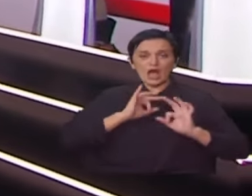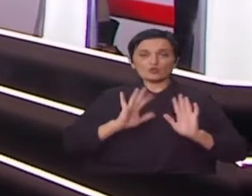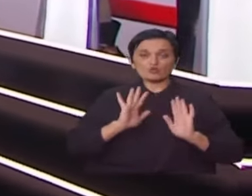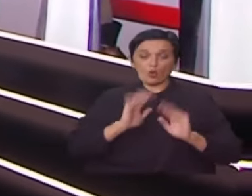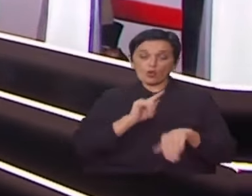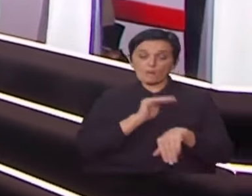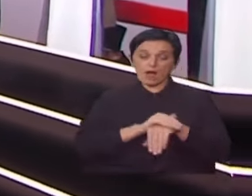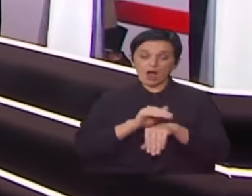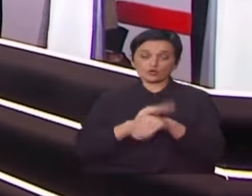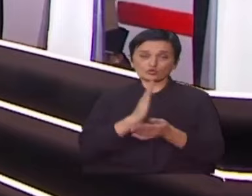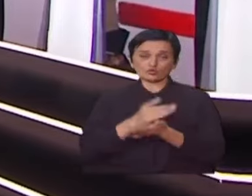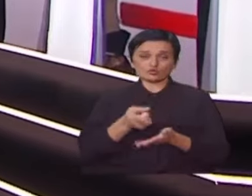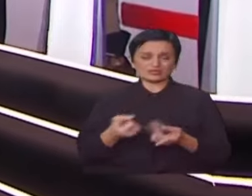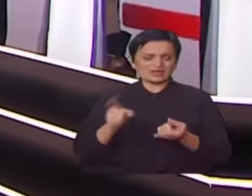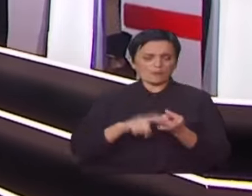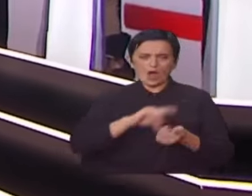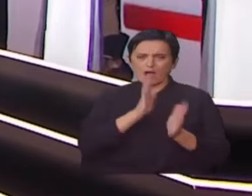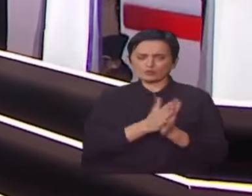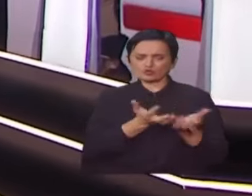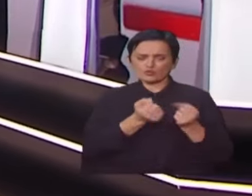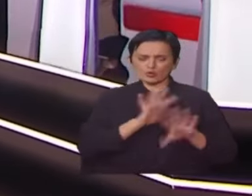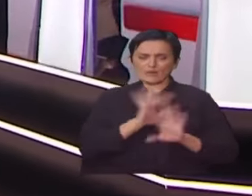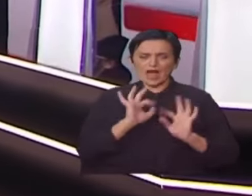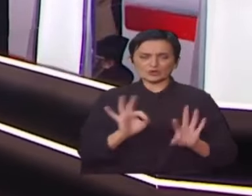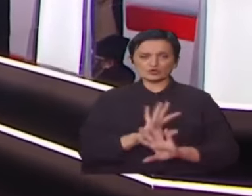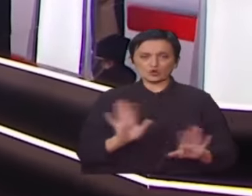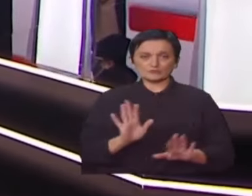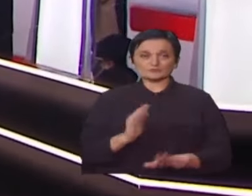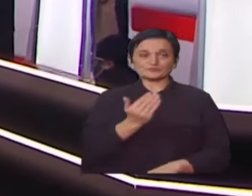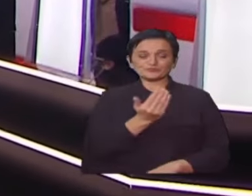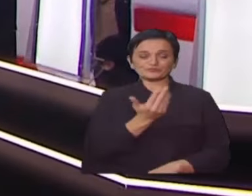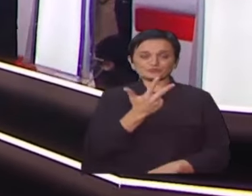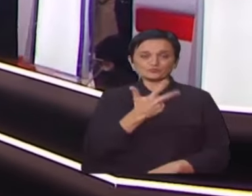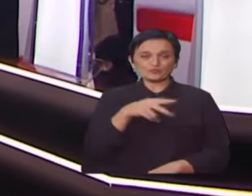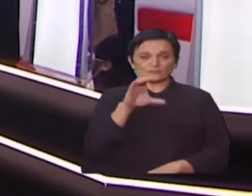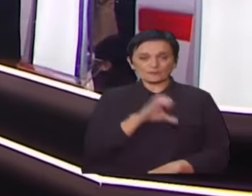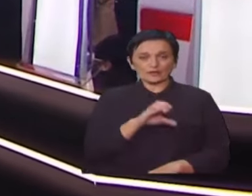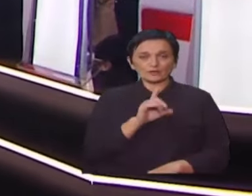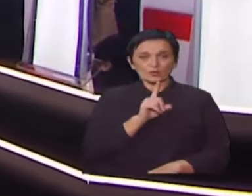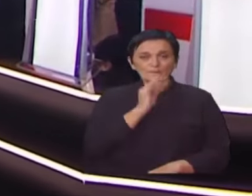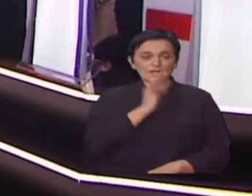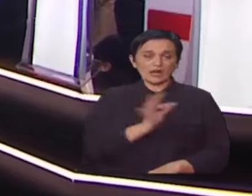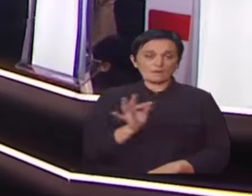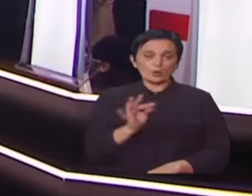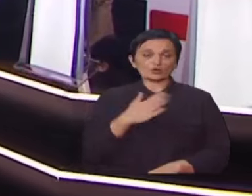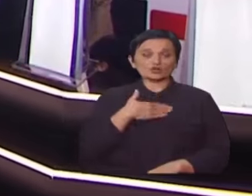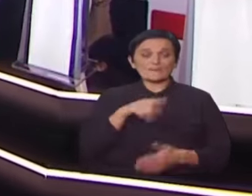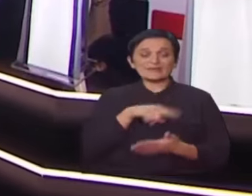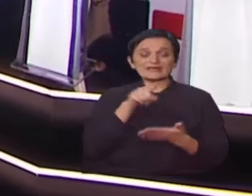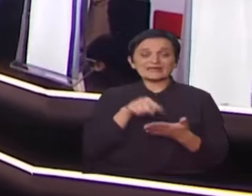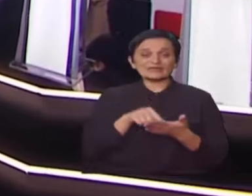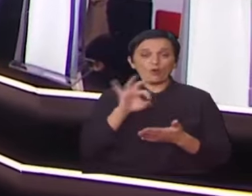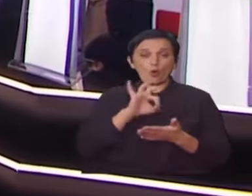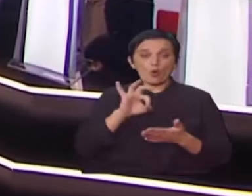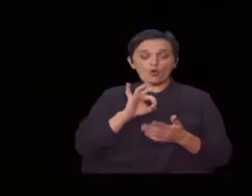მხოლოდ ამ ფაქტორებზე არის დამოკიდებული, აბსოლუტურად მიუღებელი და არასწორია. თქვენი 30 წამი იმისთვის, რომ გამოეხმაუროთ ამ. ჩემი კითხვა იყო